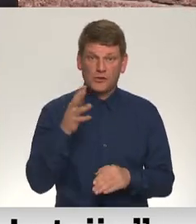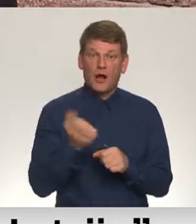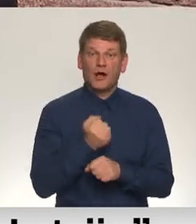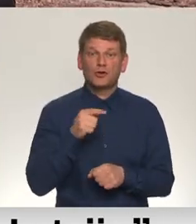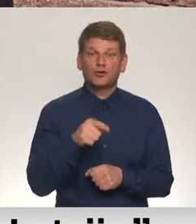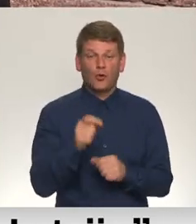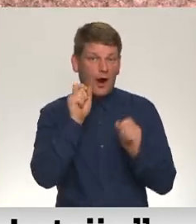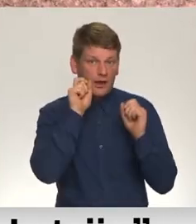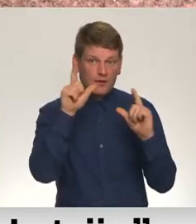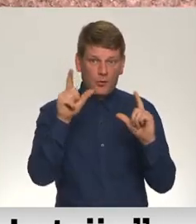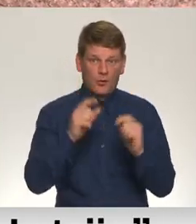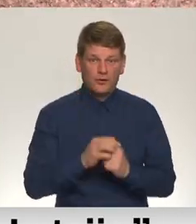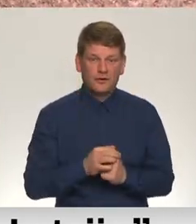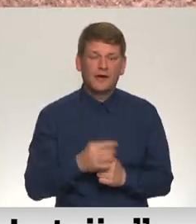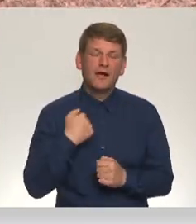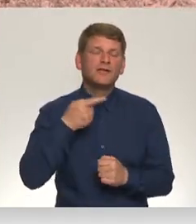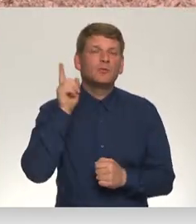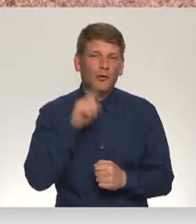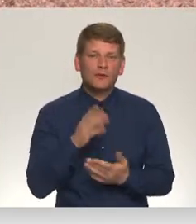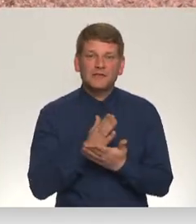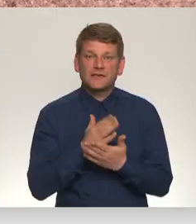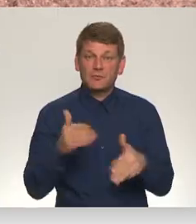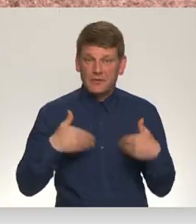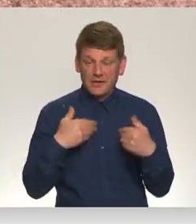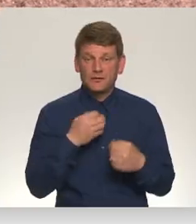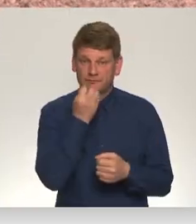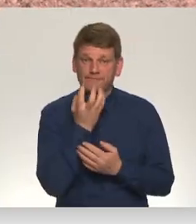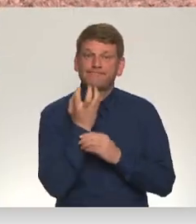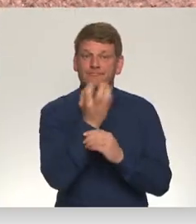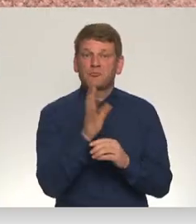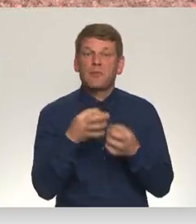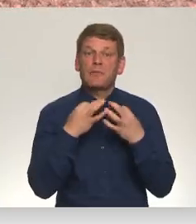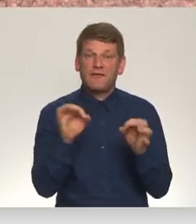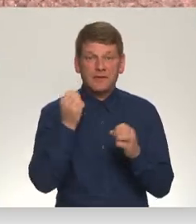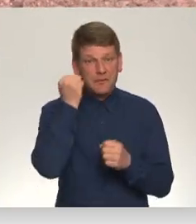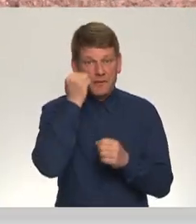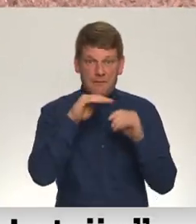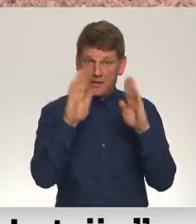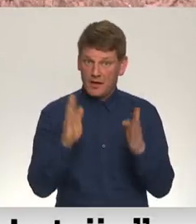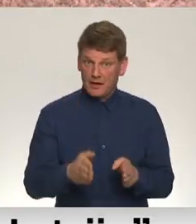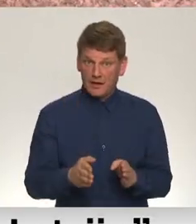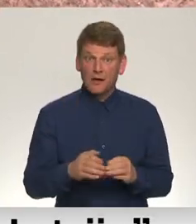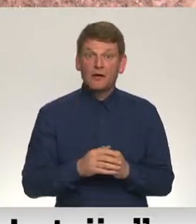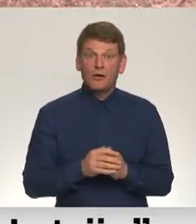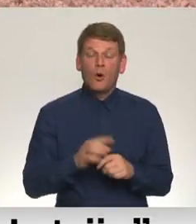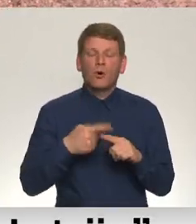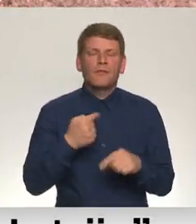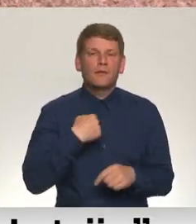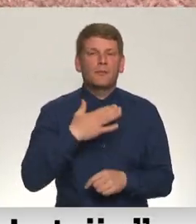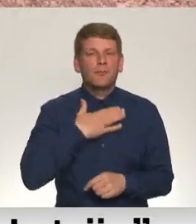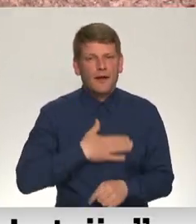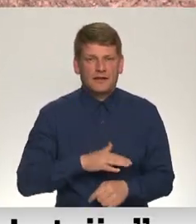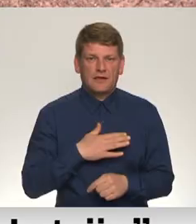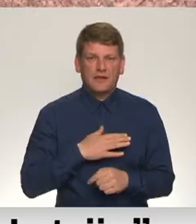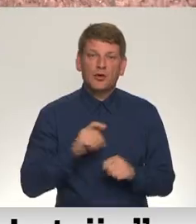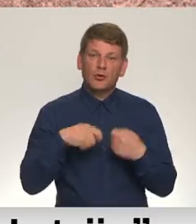ar šo atmodu. Esmu, protams, ļoti priecīga nolikt puķis pie brīvības pieminekļa un man patīk